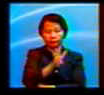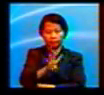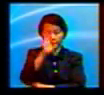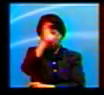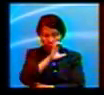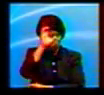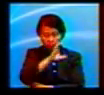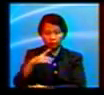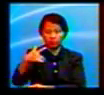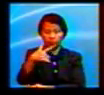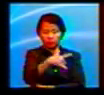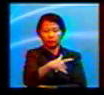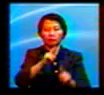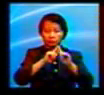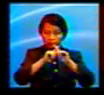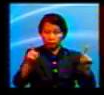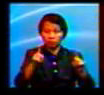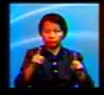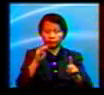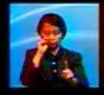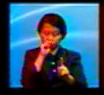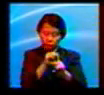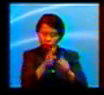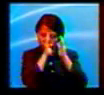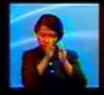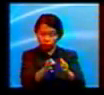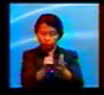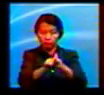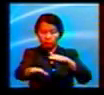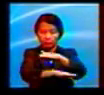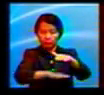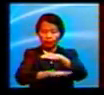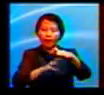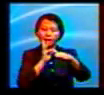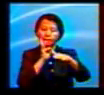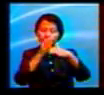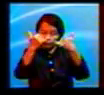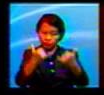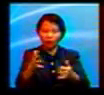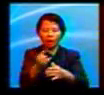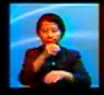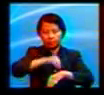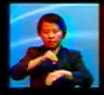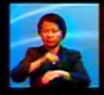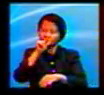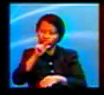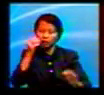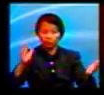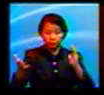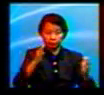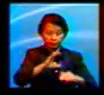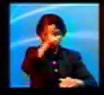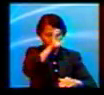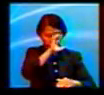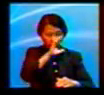pencarian MH370, bagaimanapun misi yang bertumpu di bawah permukaan air ketika ini mengambil masa sedikit berbanding dengan